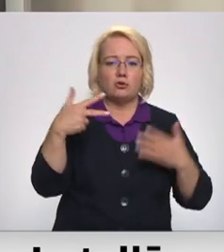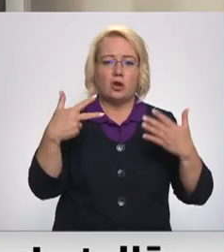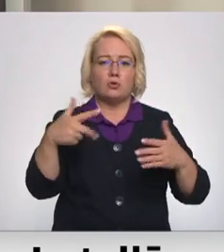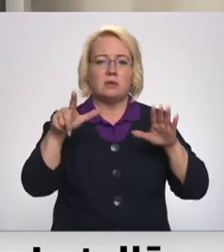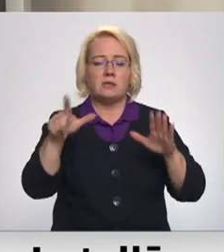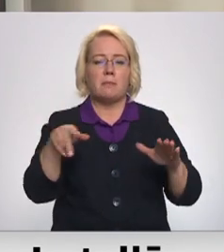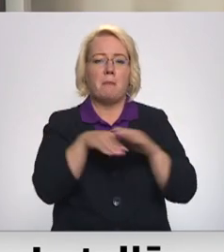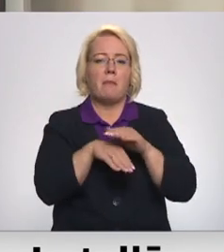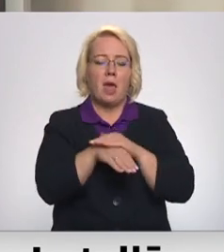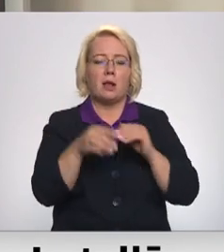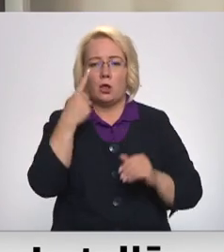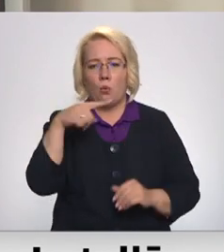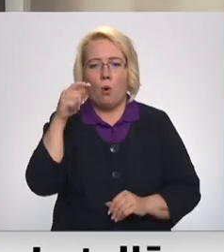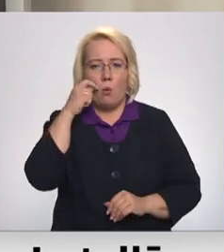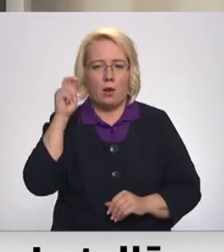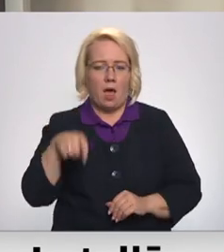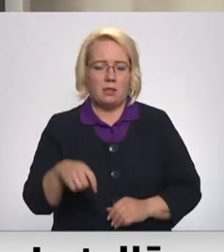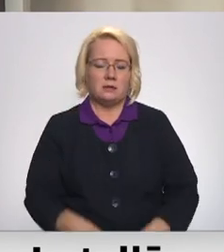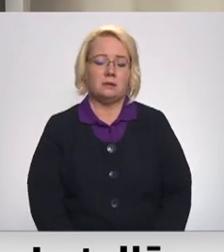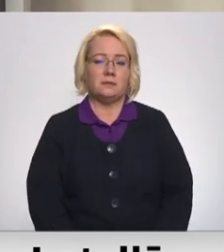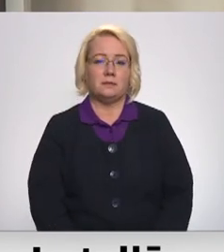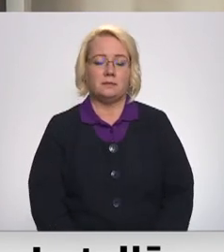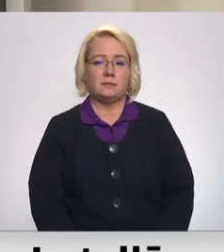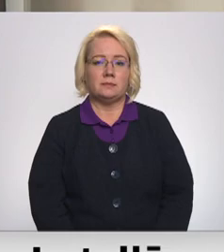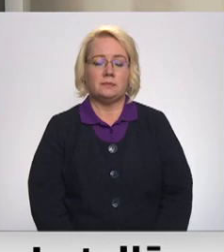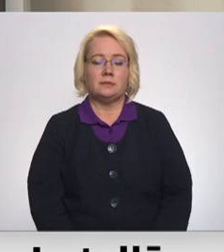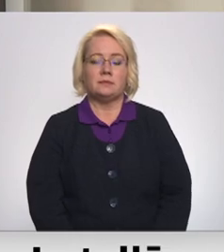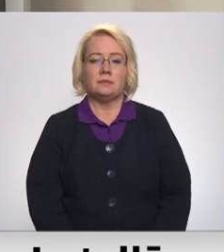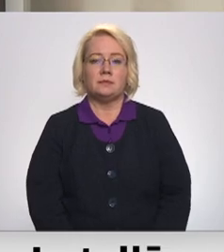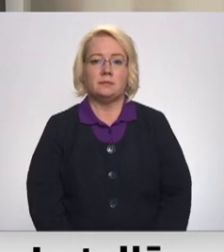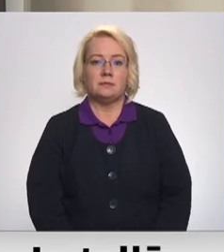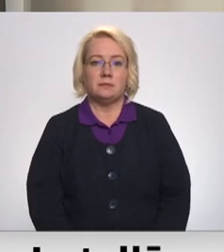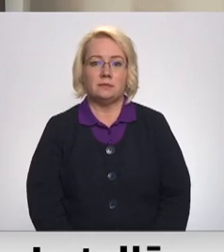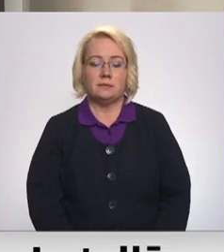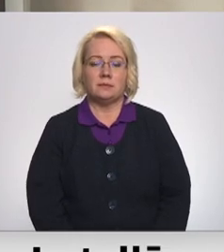3087 bēgļi no Ukrainas. Zanda Ozola Balode un Aigars Kovaļevskis, Latvijas televīzija.